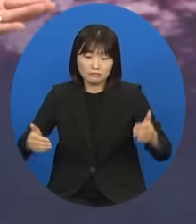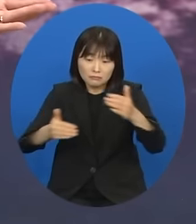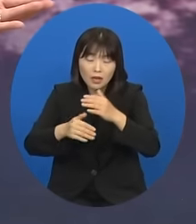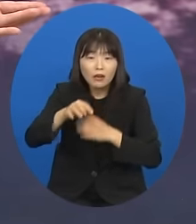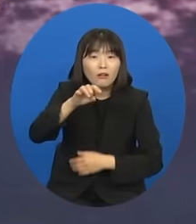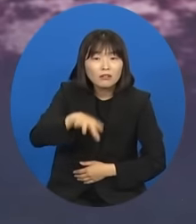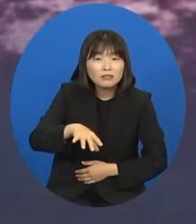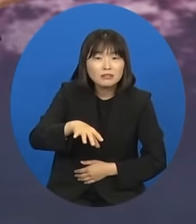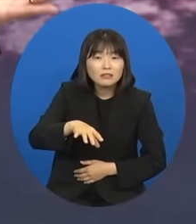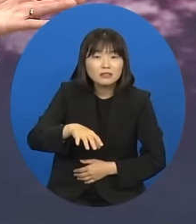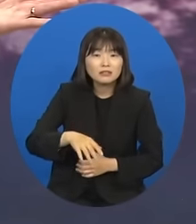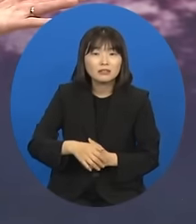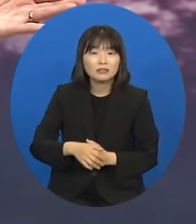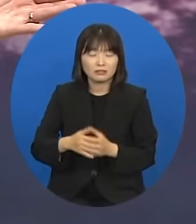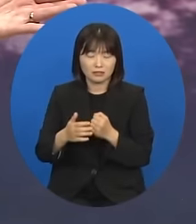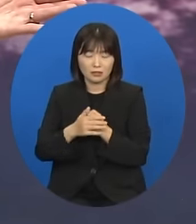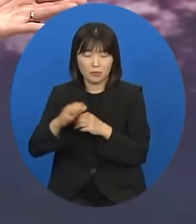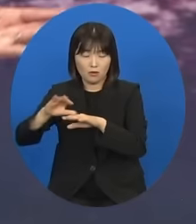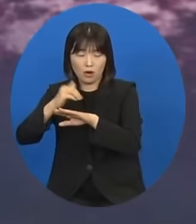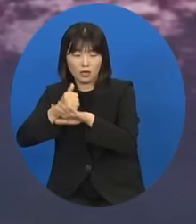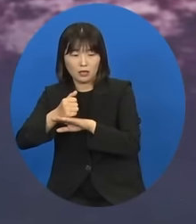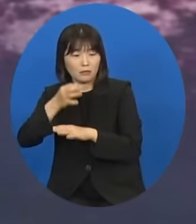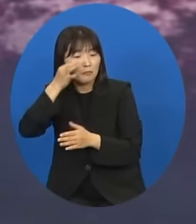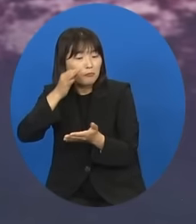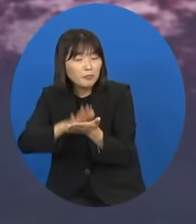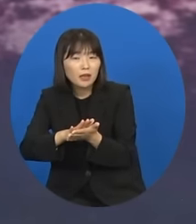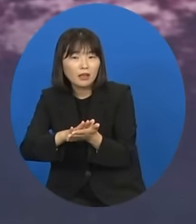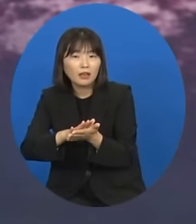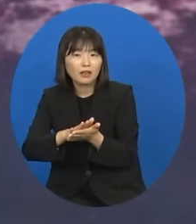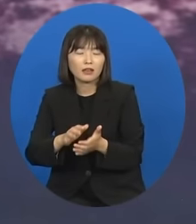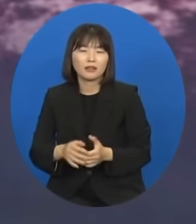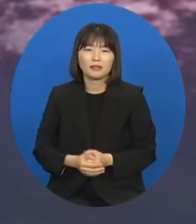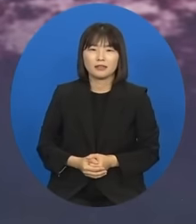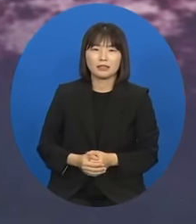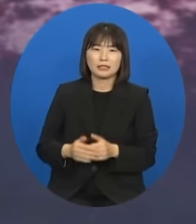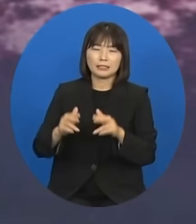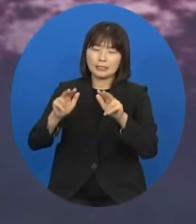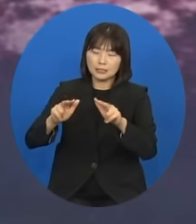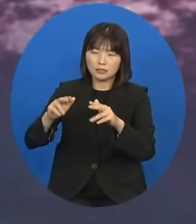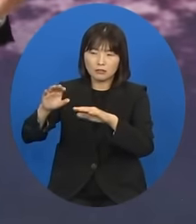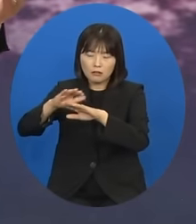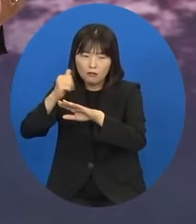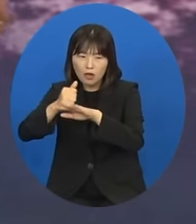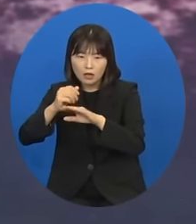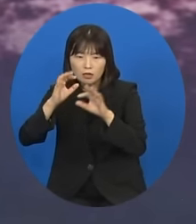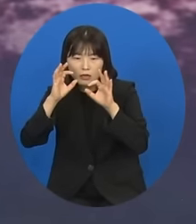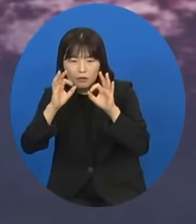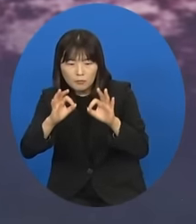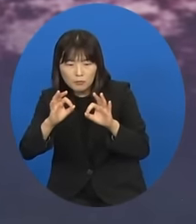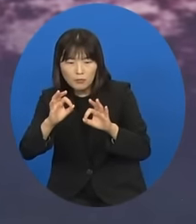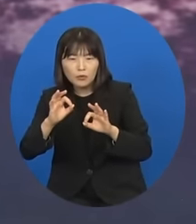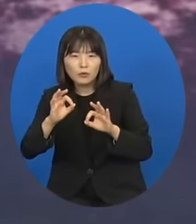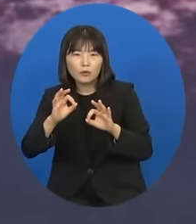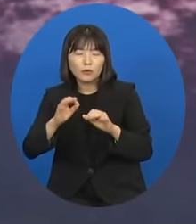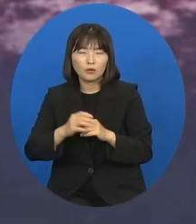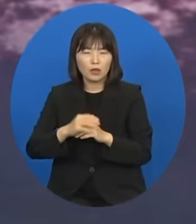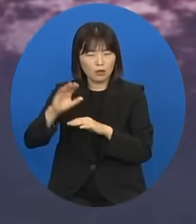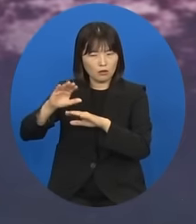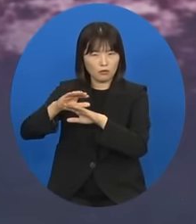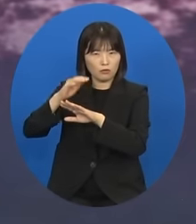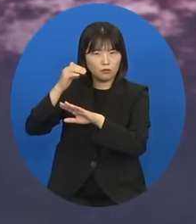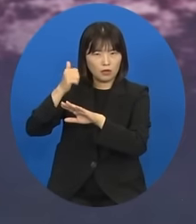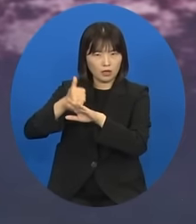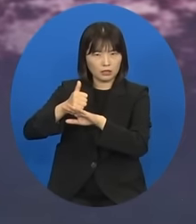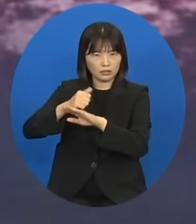봤을까요 어디서 안 왔길래 보세요 지금 왕이 봤다는 얘기는 창문을 통해서 봤다 얘기는 왕은 안에